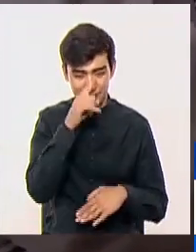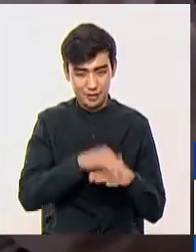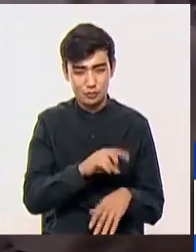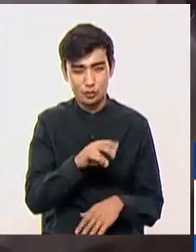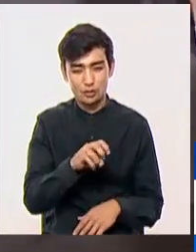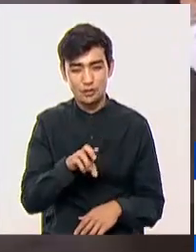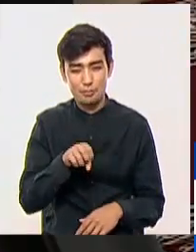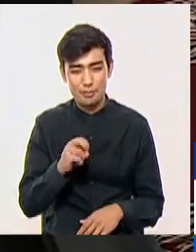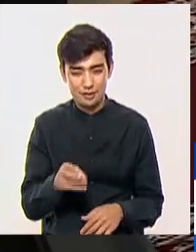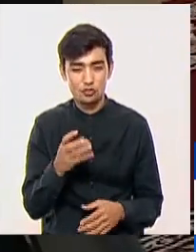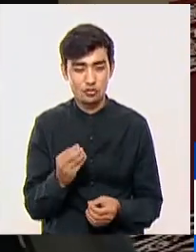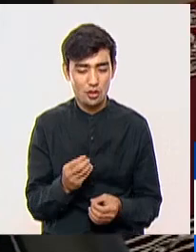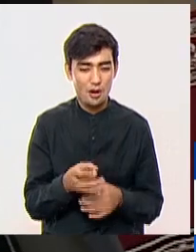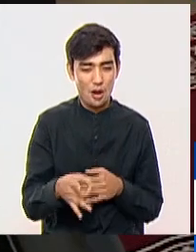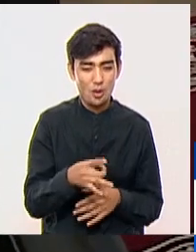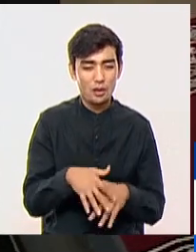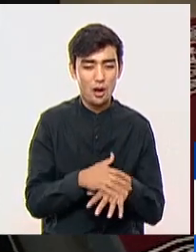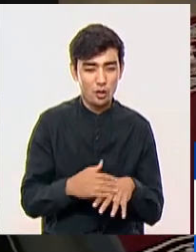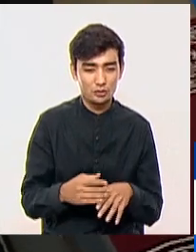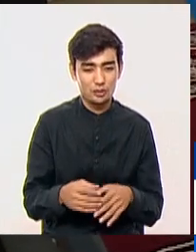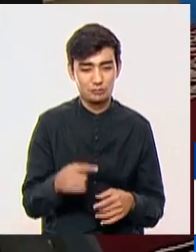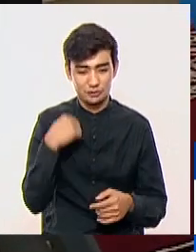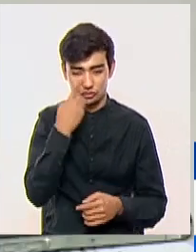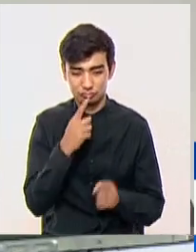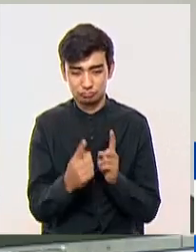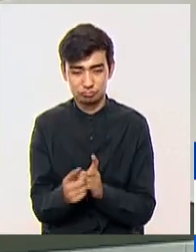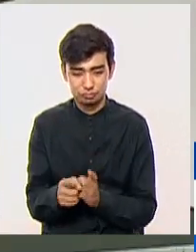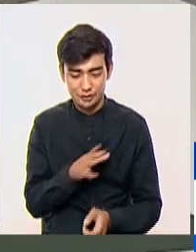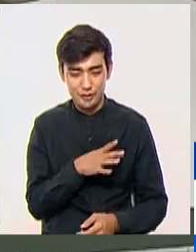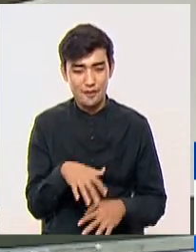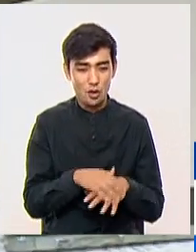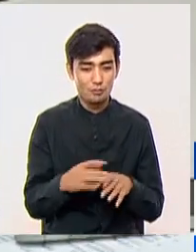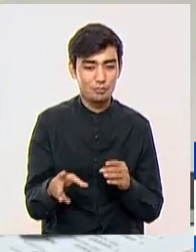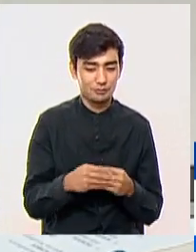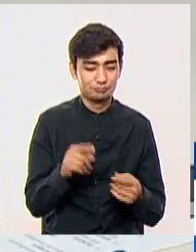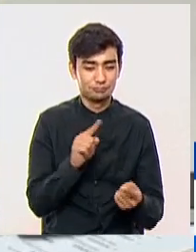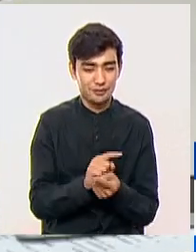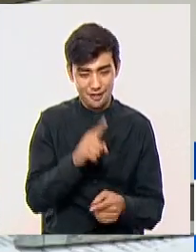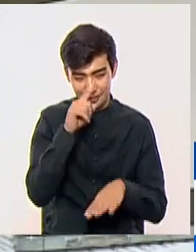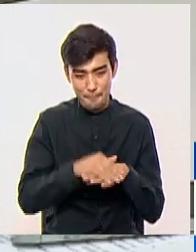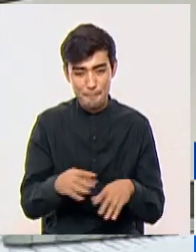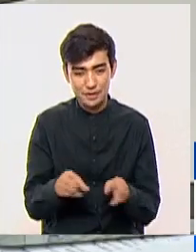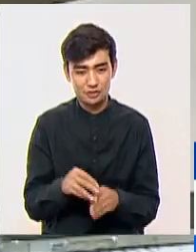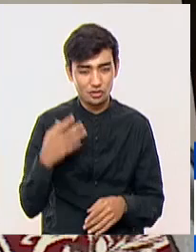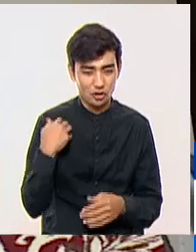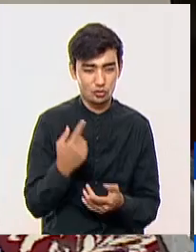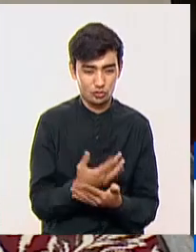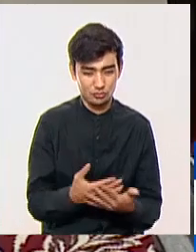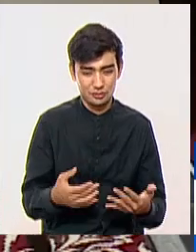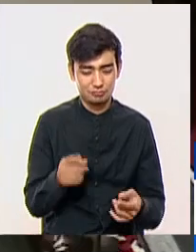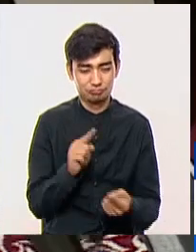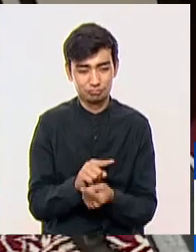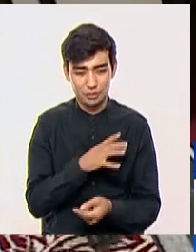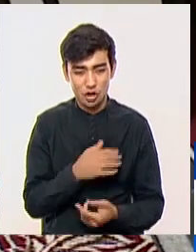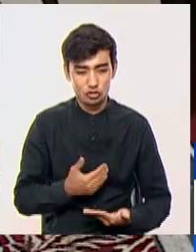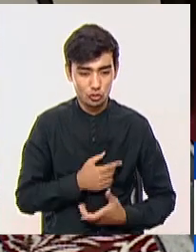Нұрлыбек Нәлібаев одан бөлек аудан халқын жеке қабылдады. Жұртшылықпен кездесуде әкіммен бірге құзырлы орган басшылары да болды. Онда